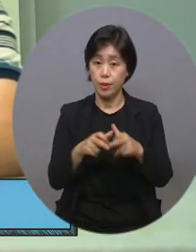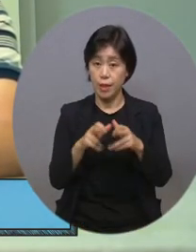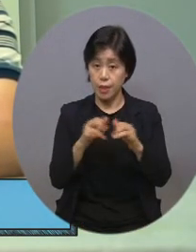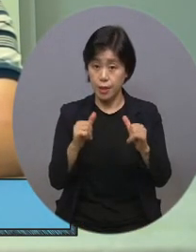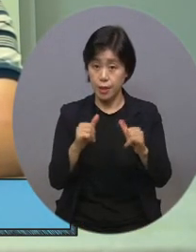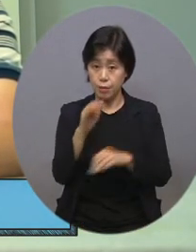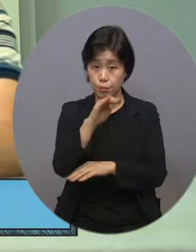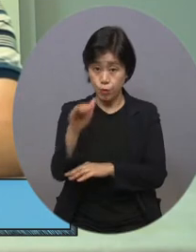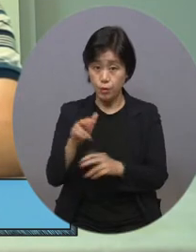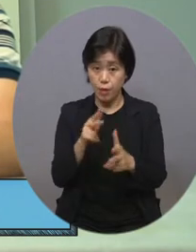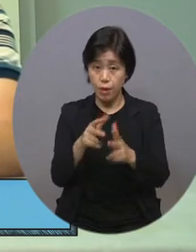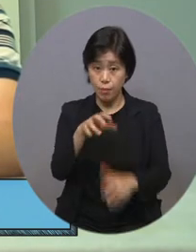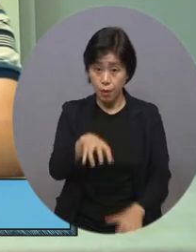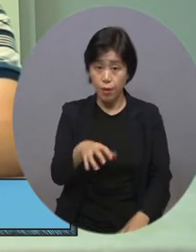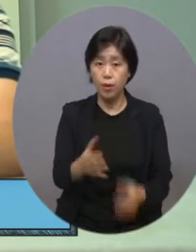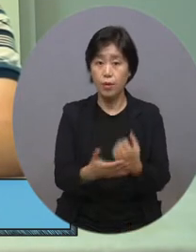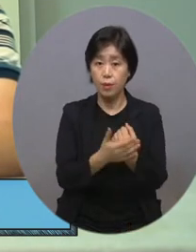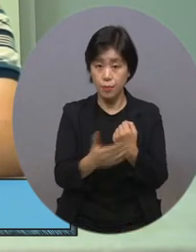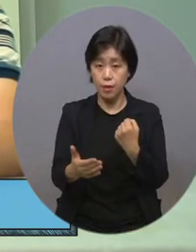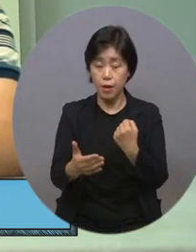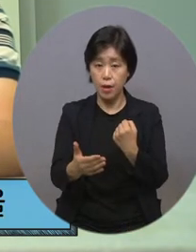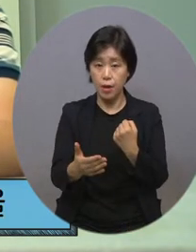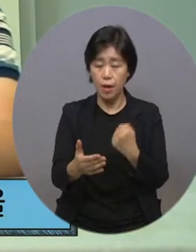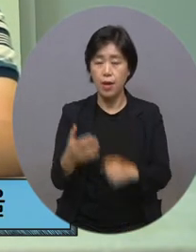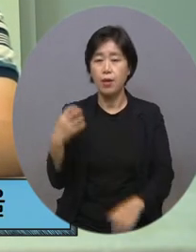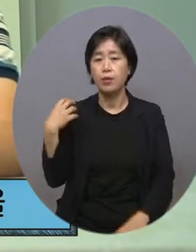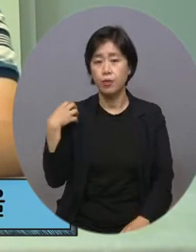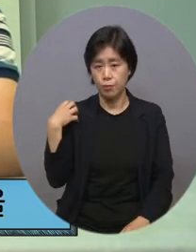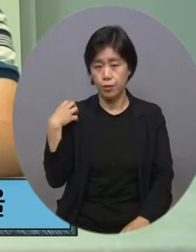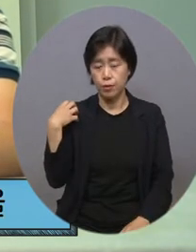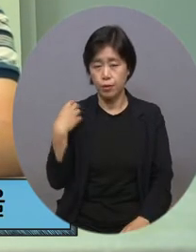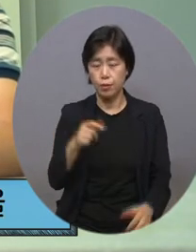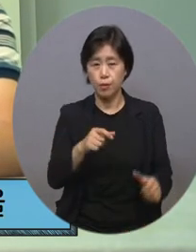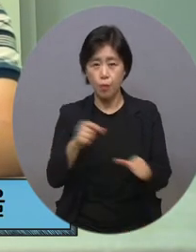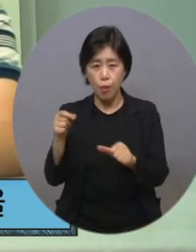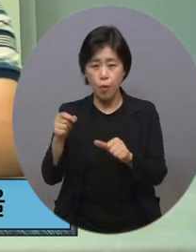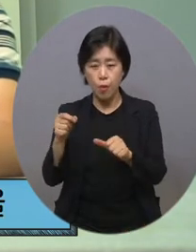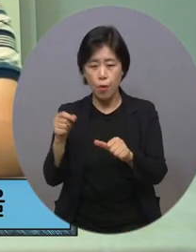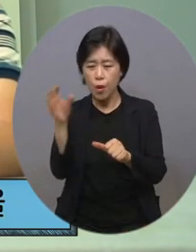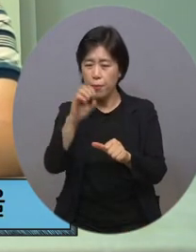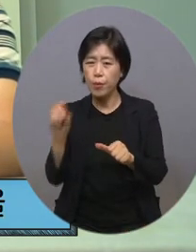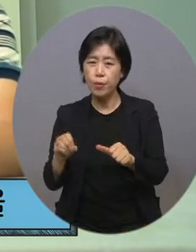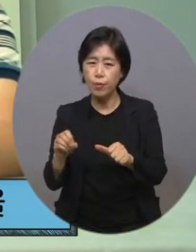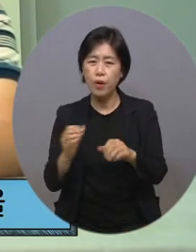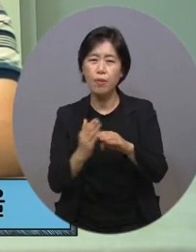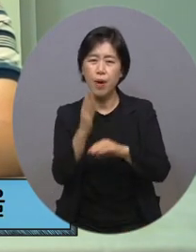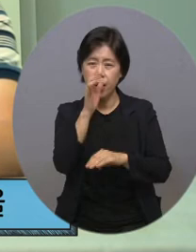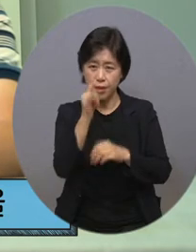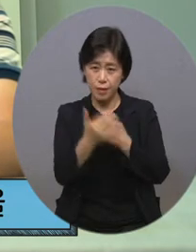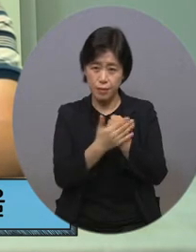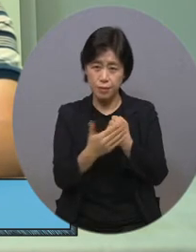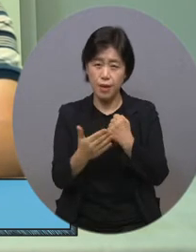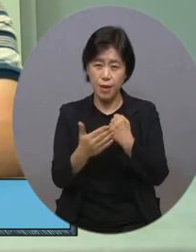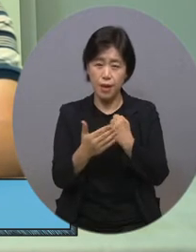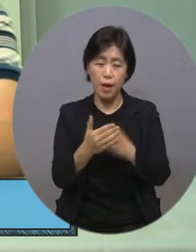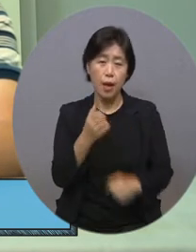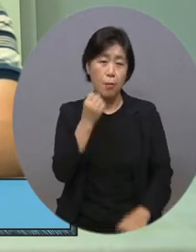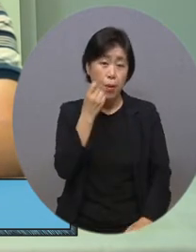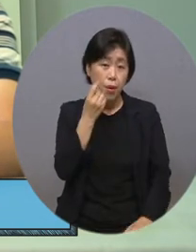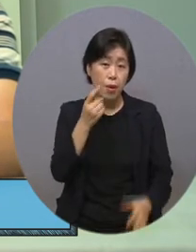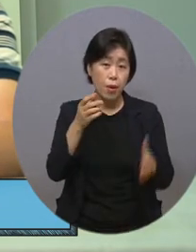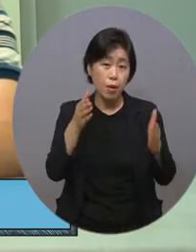사업장이니까 장애인들의 고용에 의무 고용률을 초과해서 고용을 하고 있기 때문에 네. 매월 인건비의 일정 부분을